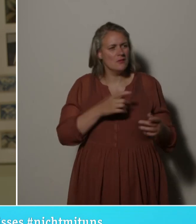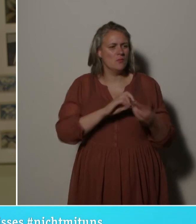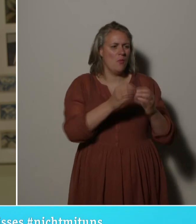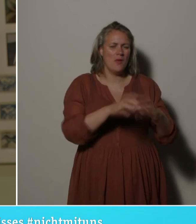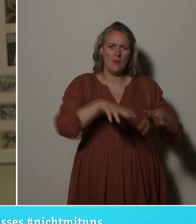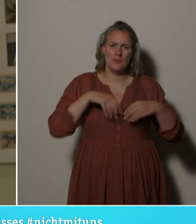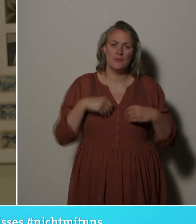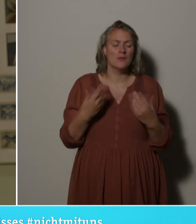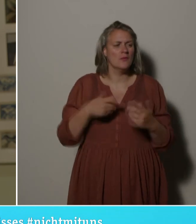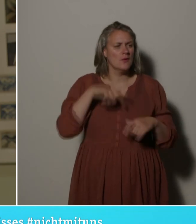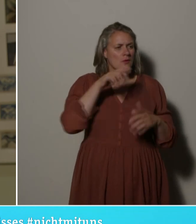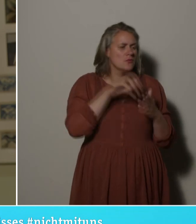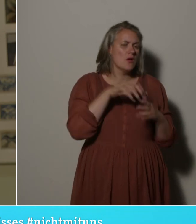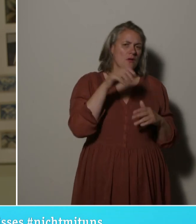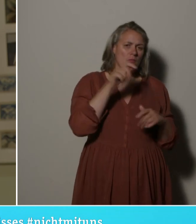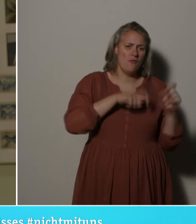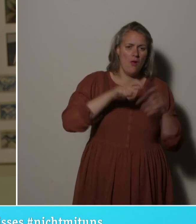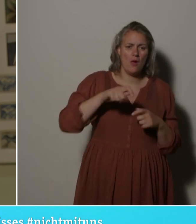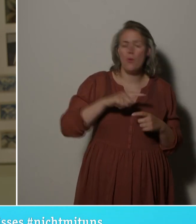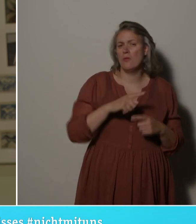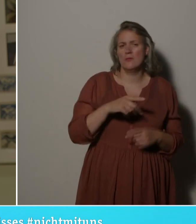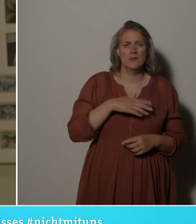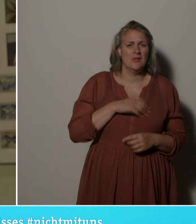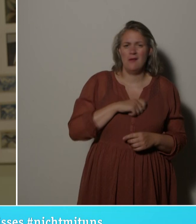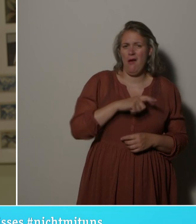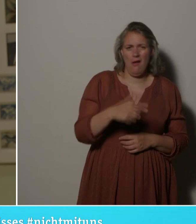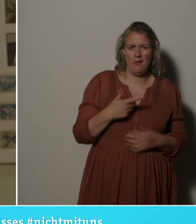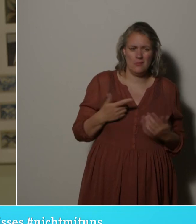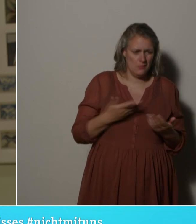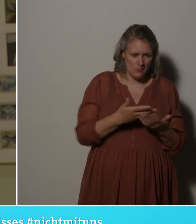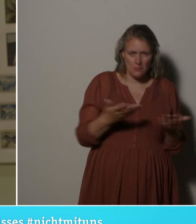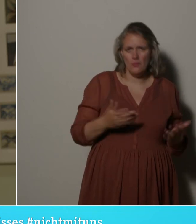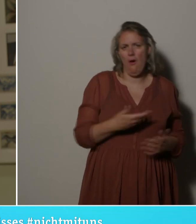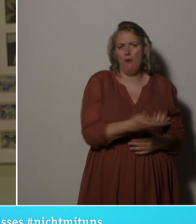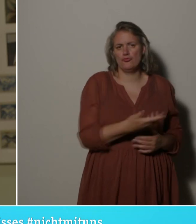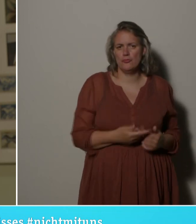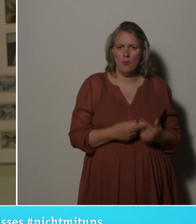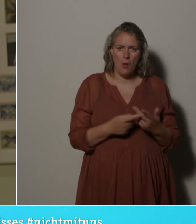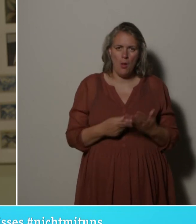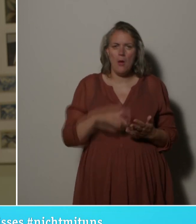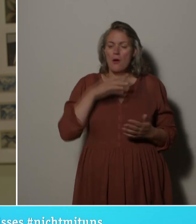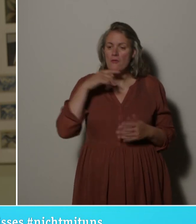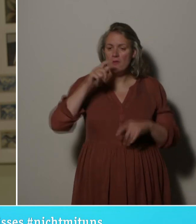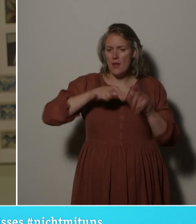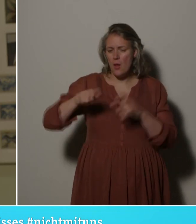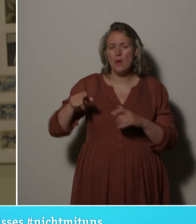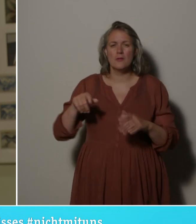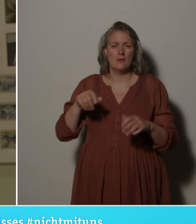nicht wohlhabende Teil der Stadtbevölkerung hat, und vertut die Chance, wesentliche Verbesserungen des Lebens von vielen Bürgerinnen und Bürgern